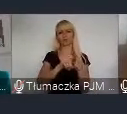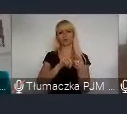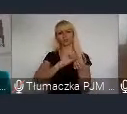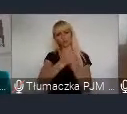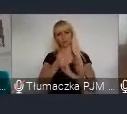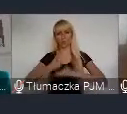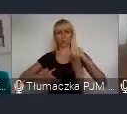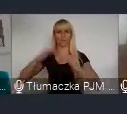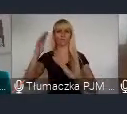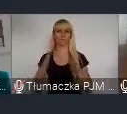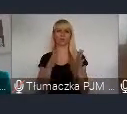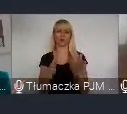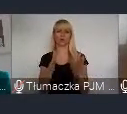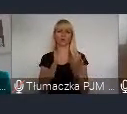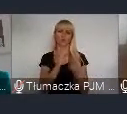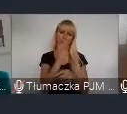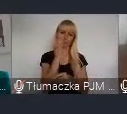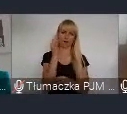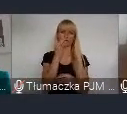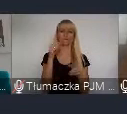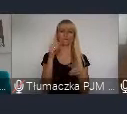intermodalny, porty morskie,